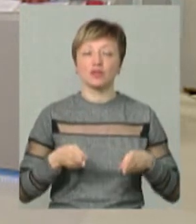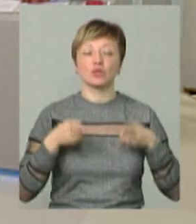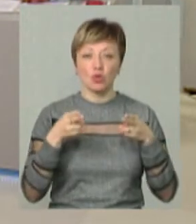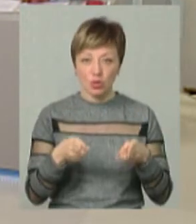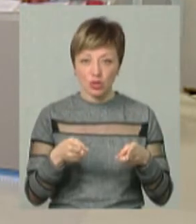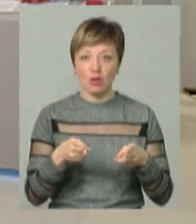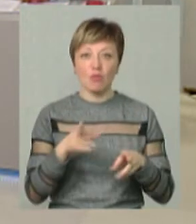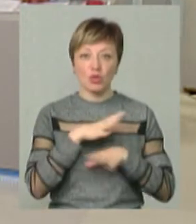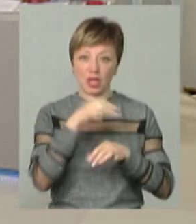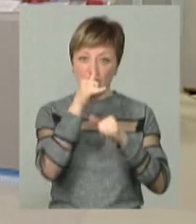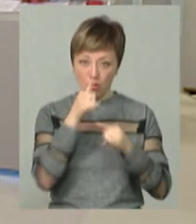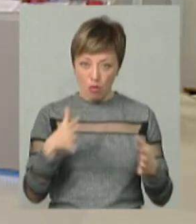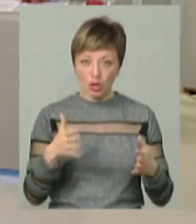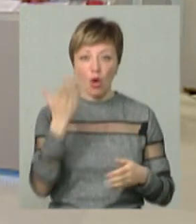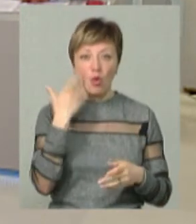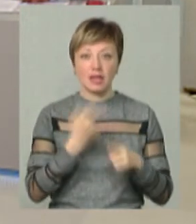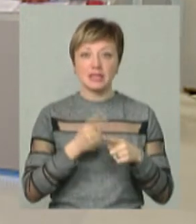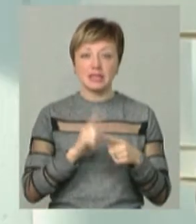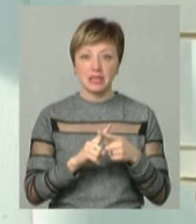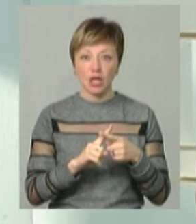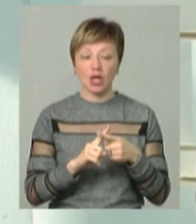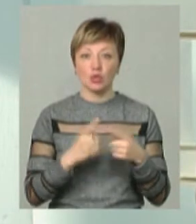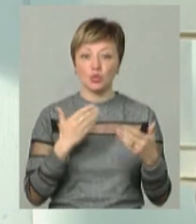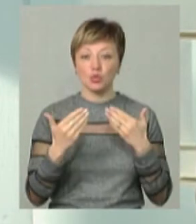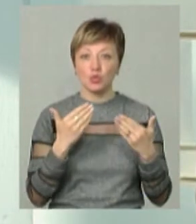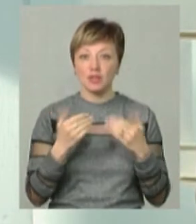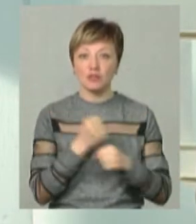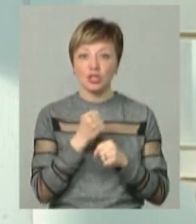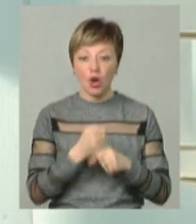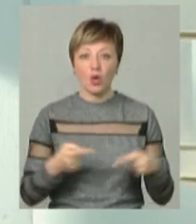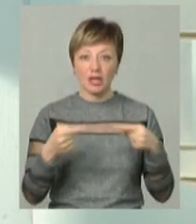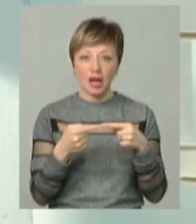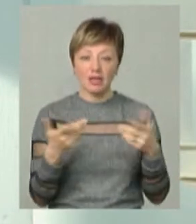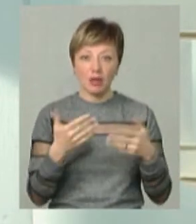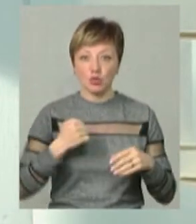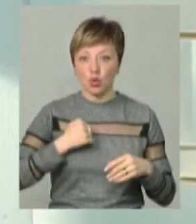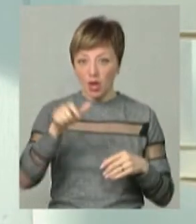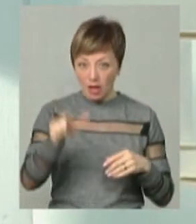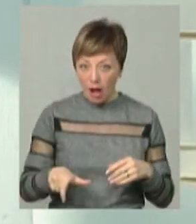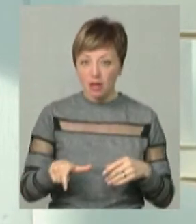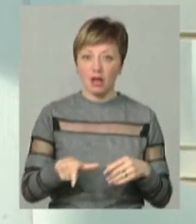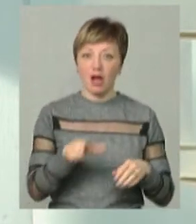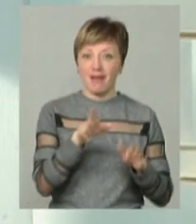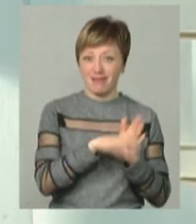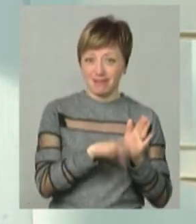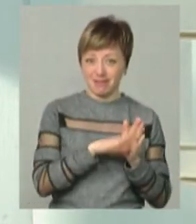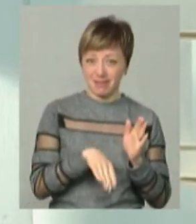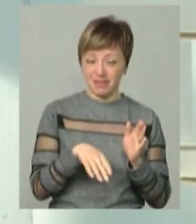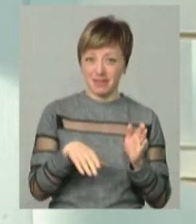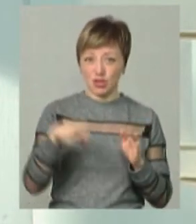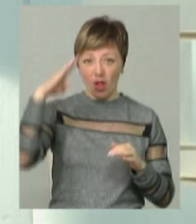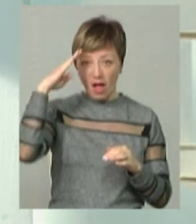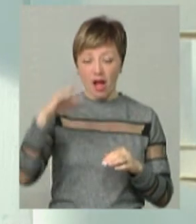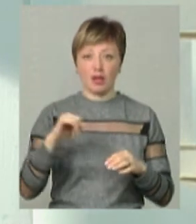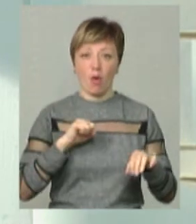з необережністю бути не може. І коли це стосується вчинення конкретно, наприклад, якимось солдатом, то як рядовий солдат, повторюсь, так і